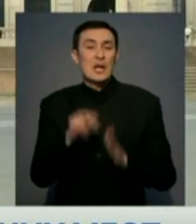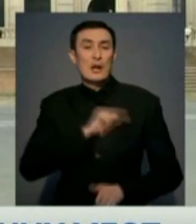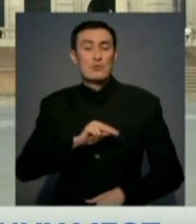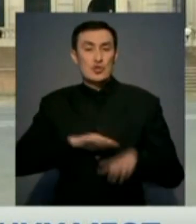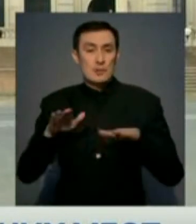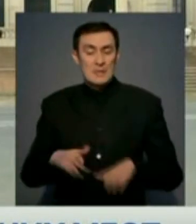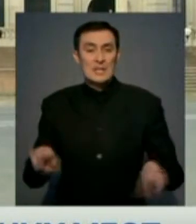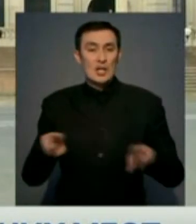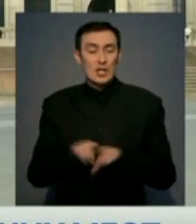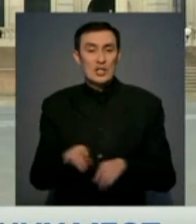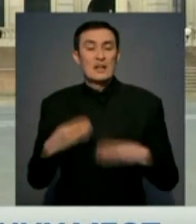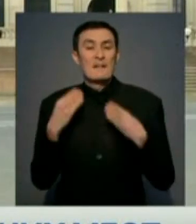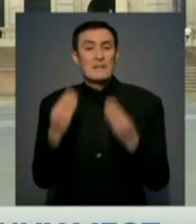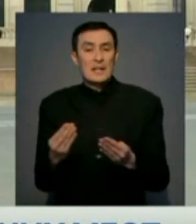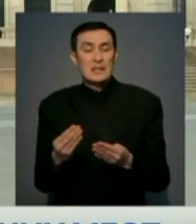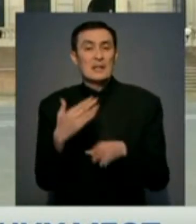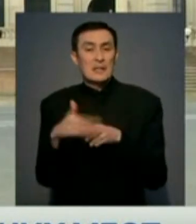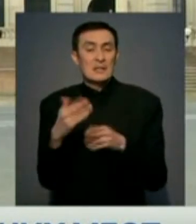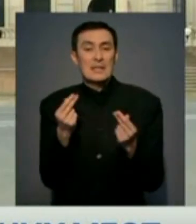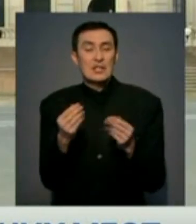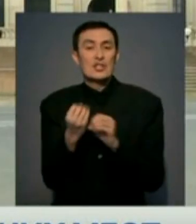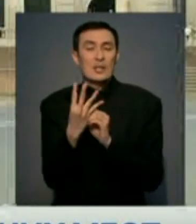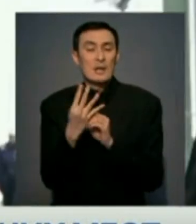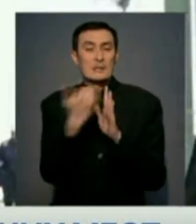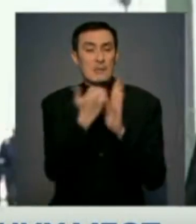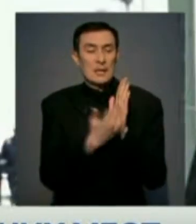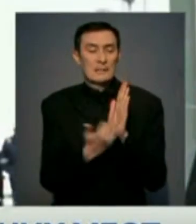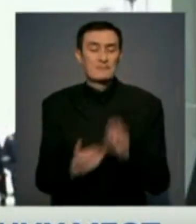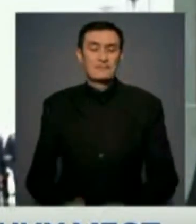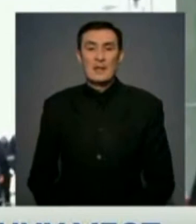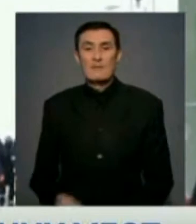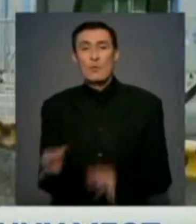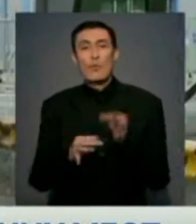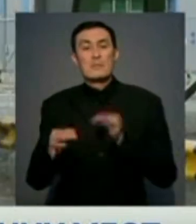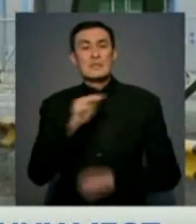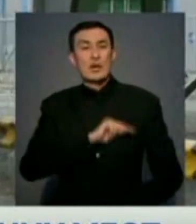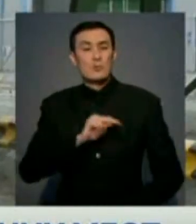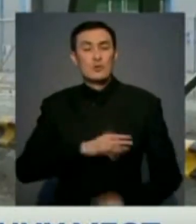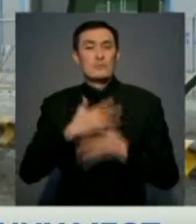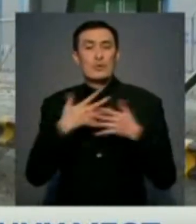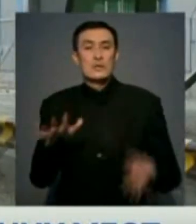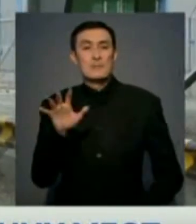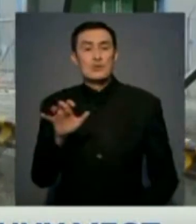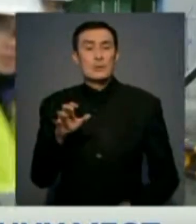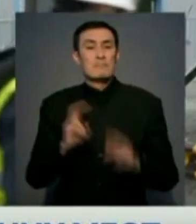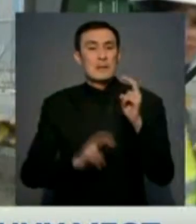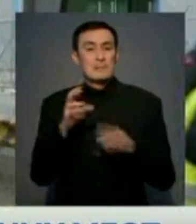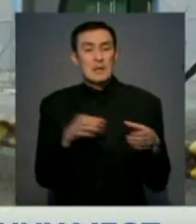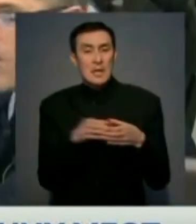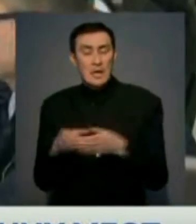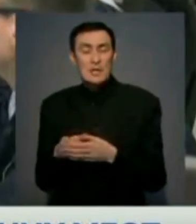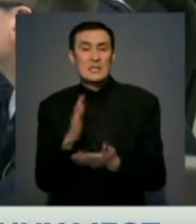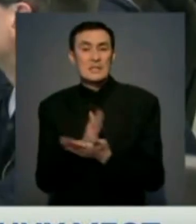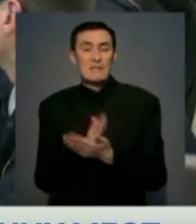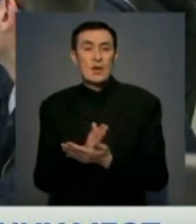мест. Кроме того, выданы гранты на 14 проектов. В регионе работают больше 500 предприятий. Сегодня они